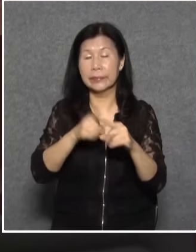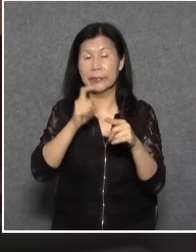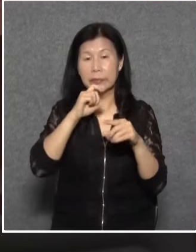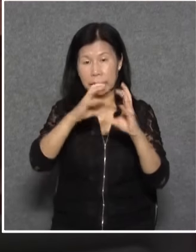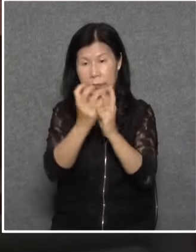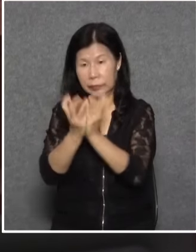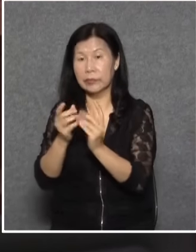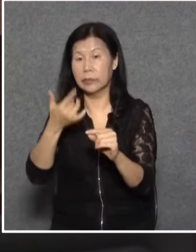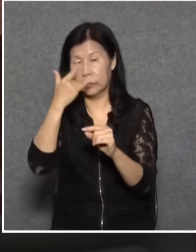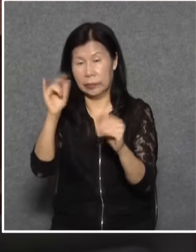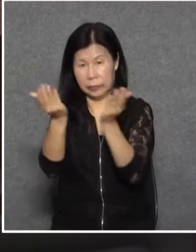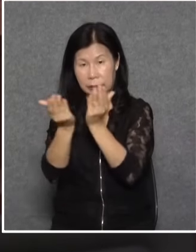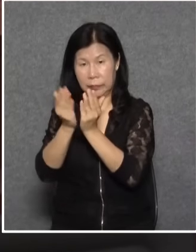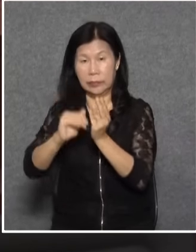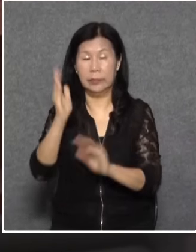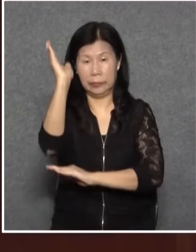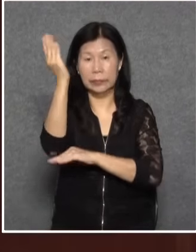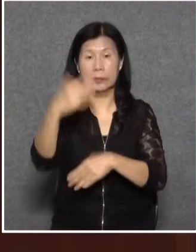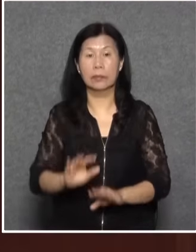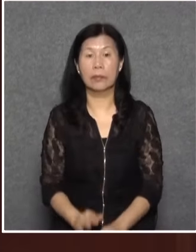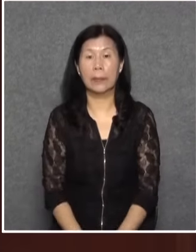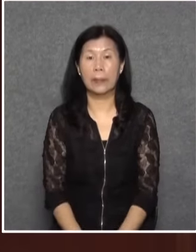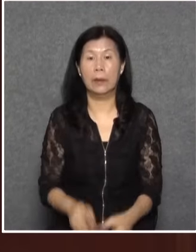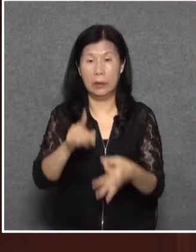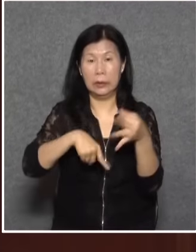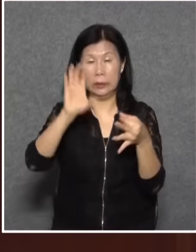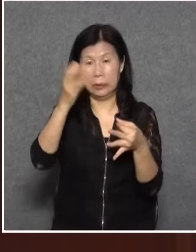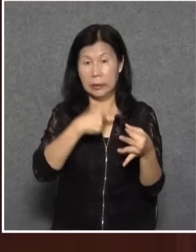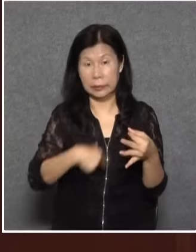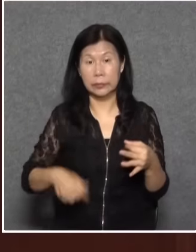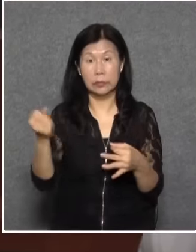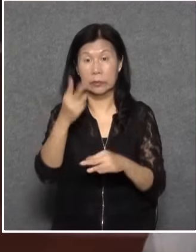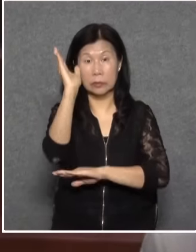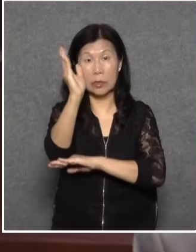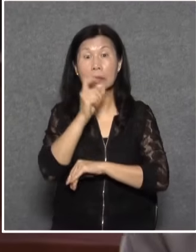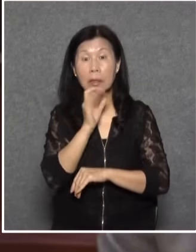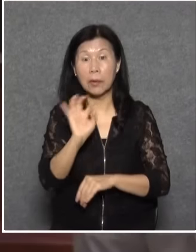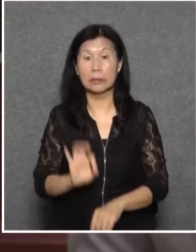的最新的事實的情況。我謹此陳辭。 黃毓民議員，你是否再次？